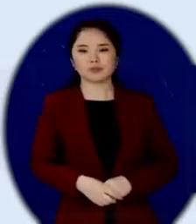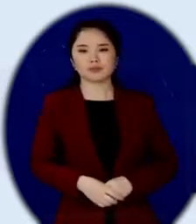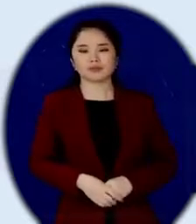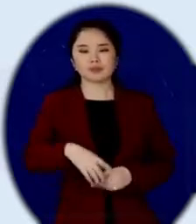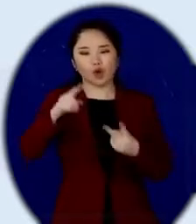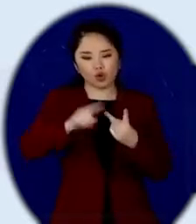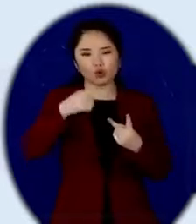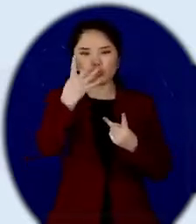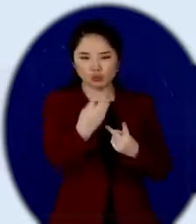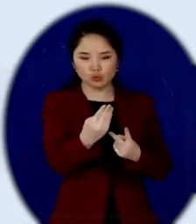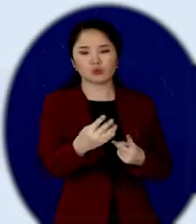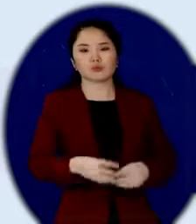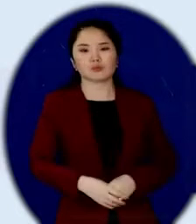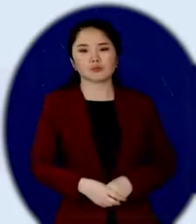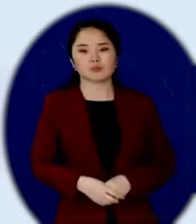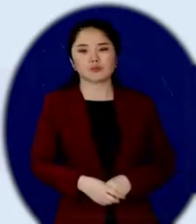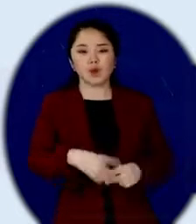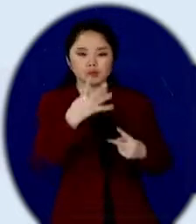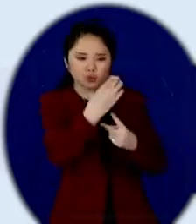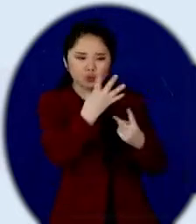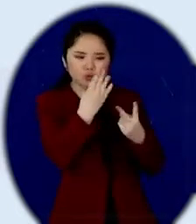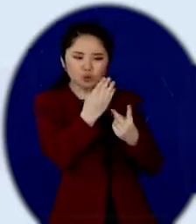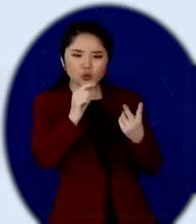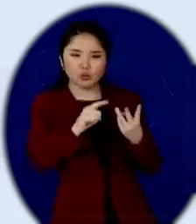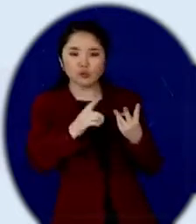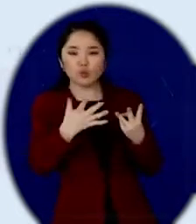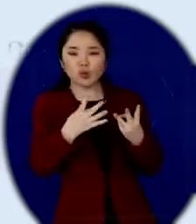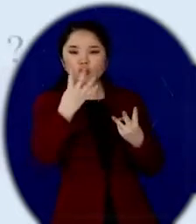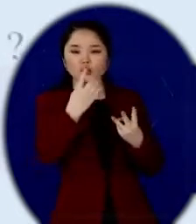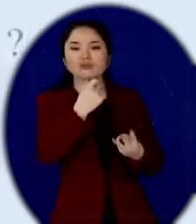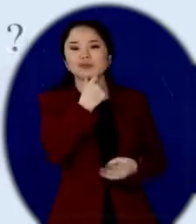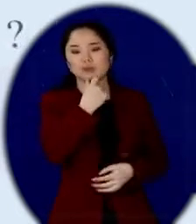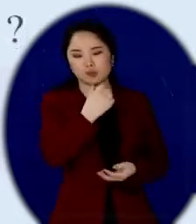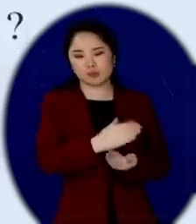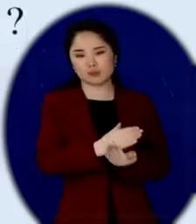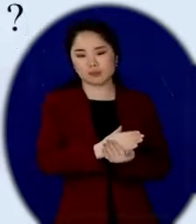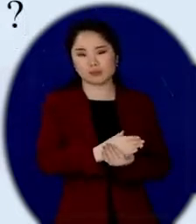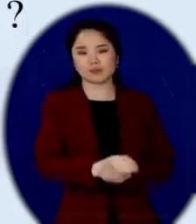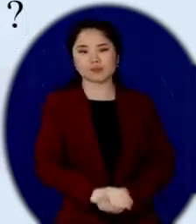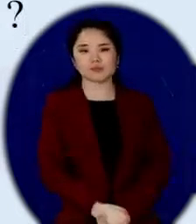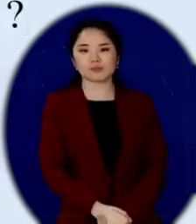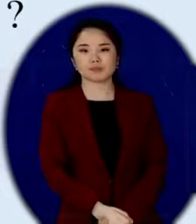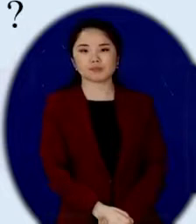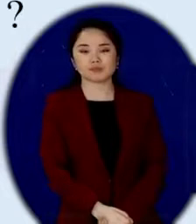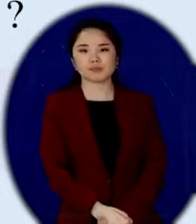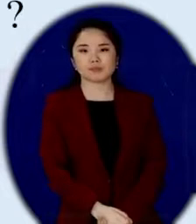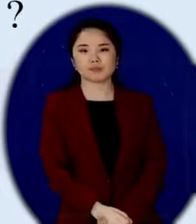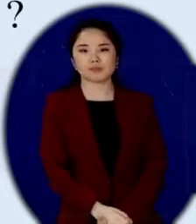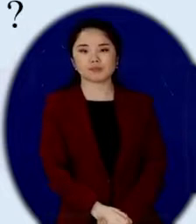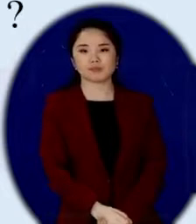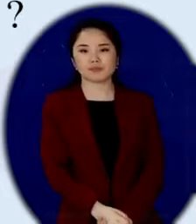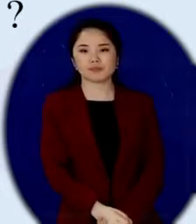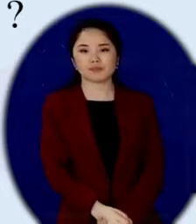дараагийн 4 гэтэл үлдсэн нь 4 болж багцад орч чадахгүй болчлоо.